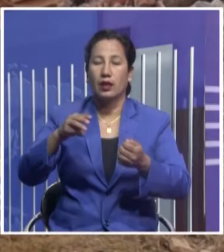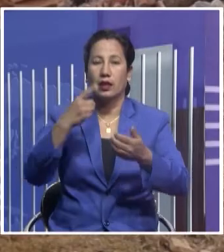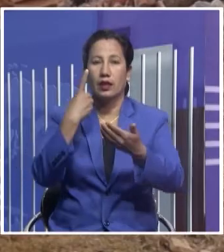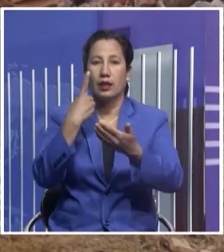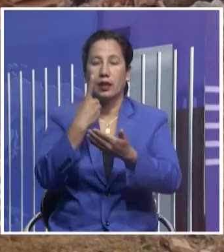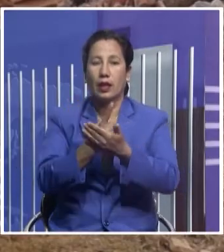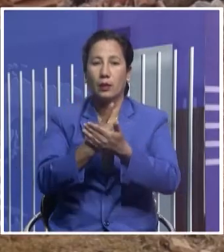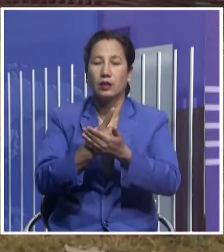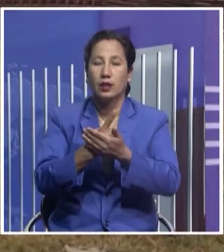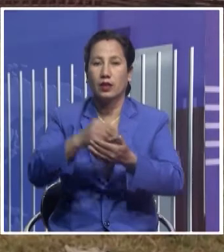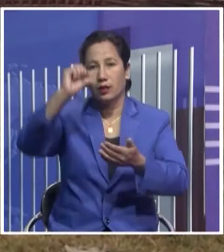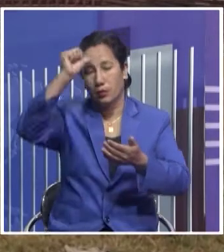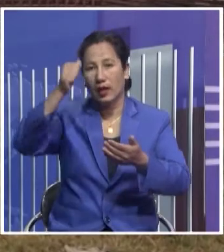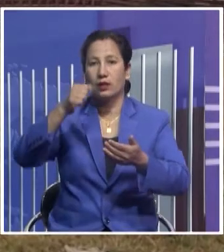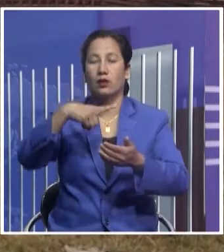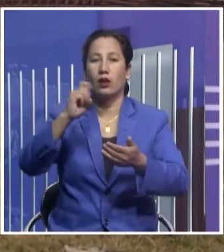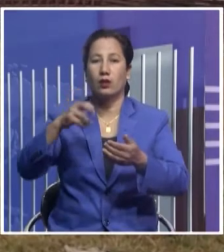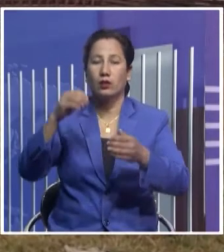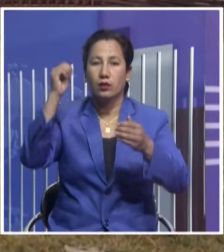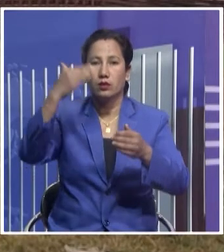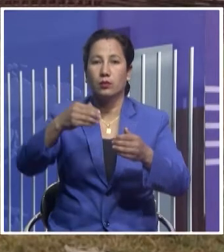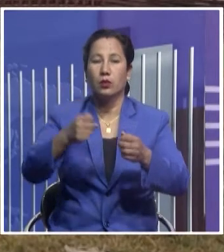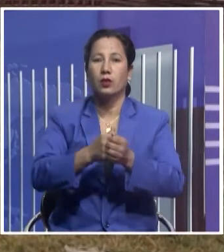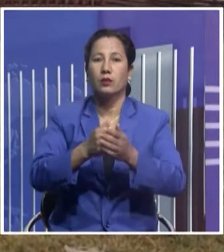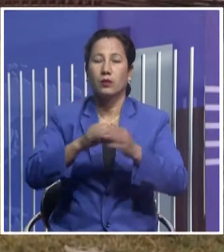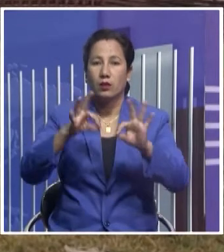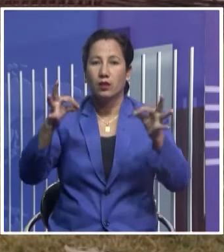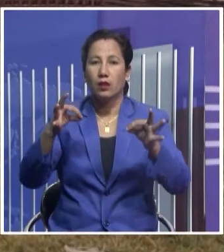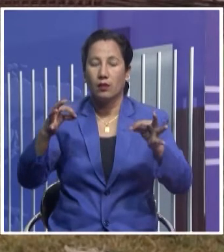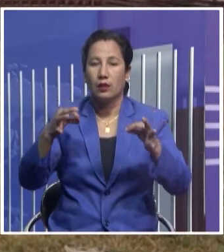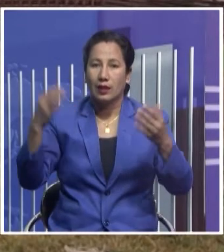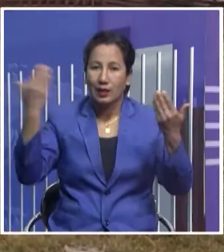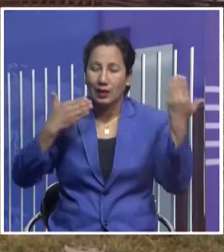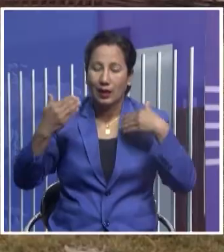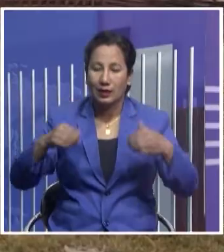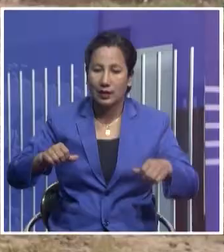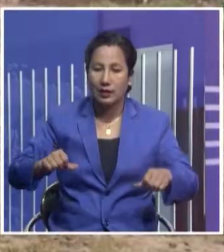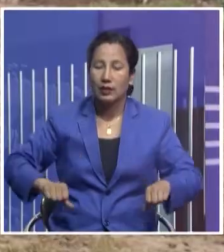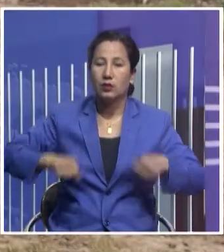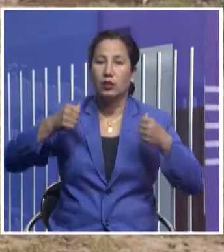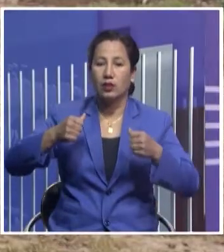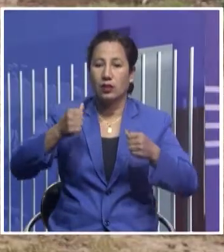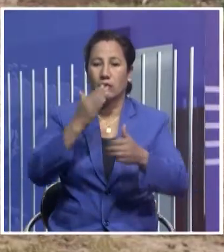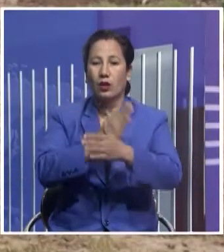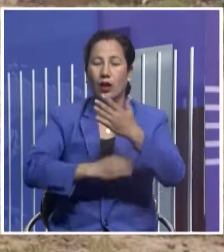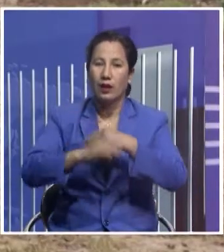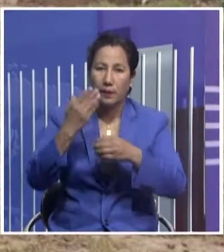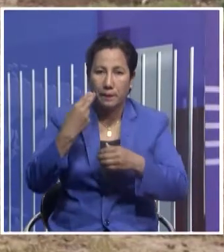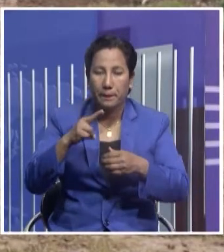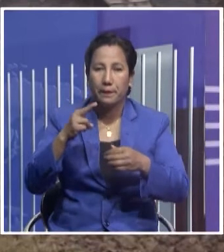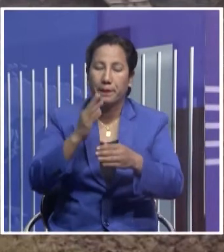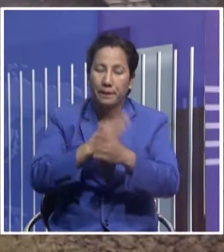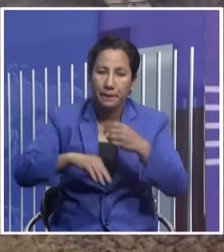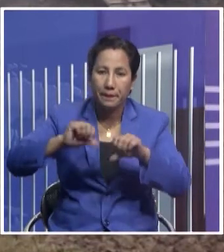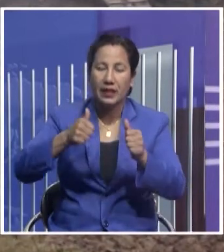लखनऊसम्म पुग्नुपर्ने अवस्था छ। विभिन्न दुर्घटनामा परेर चोटपटक लागेर शरीरका अङ्गहरू भाँचिन पुग्दा समयमा उपचार नपाउने अवस्था